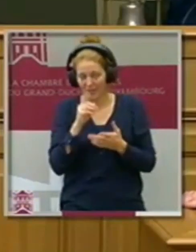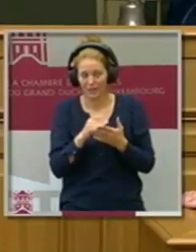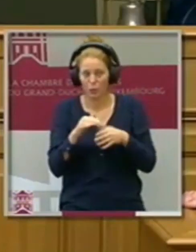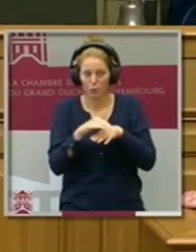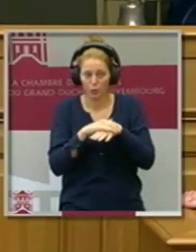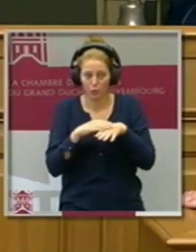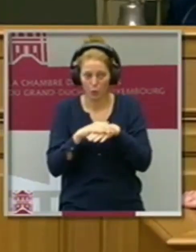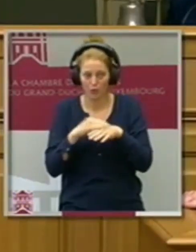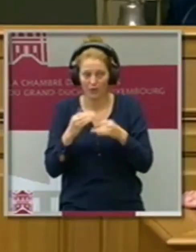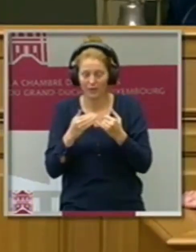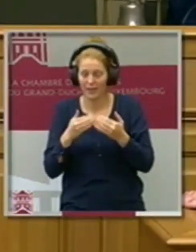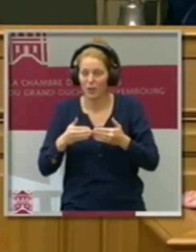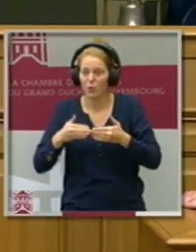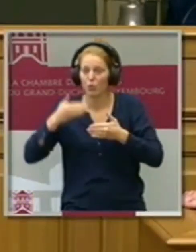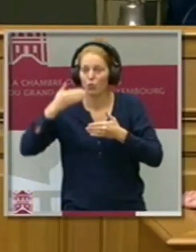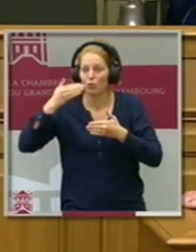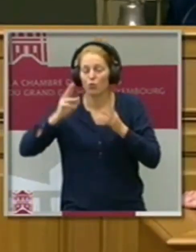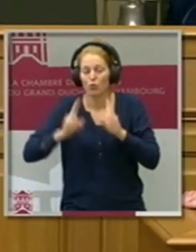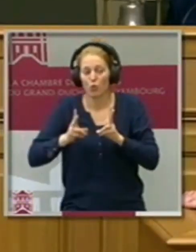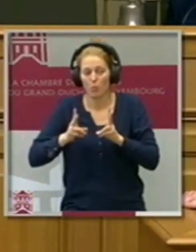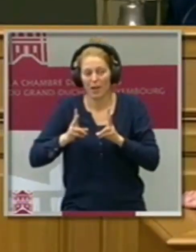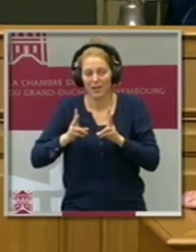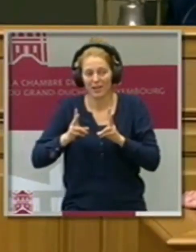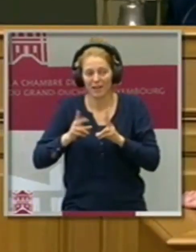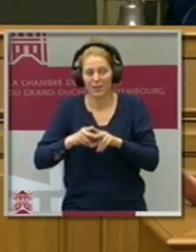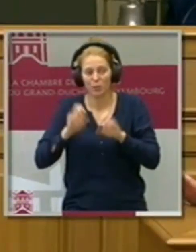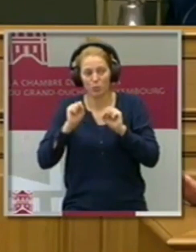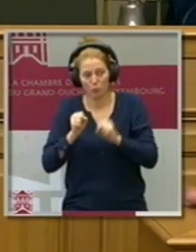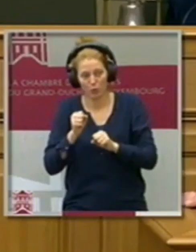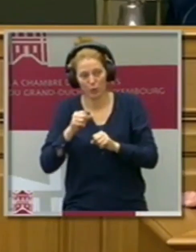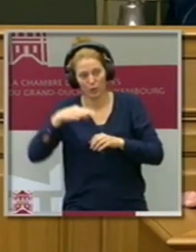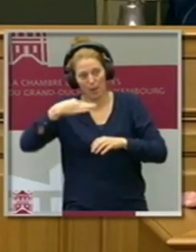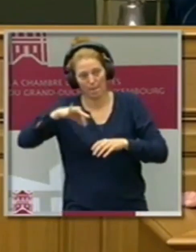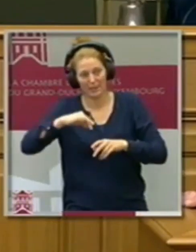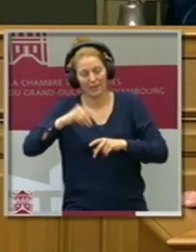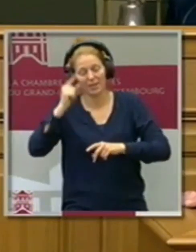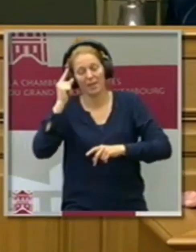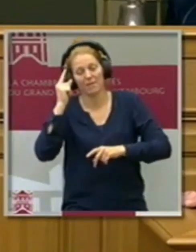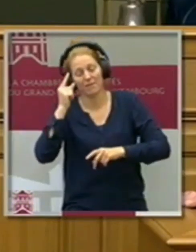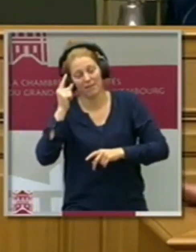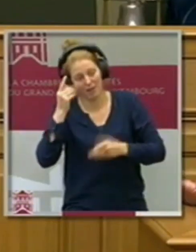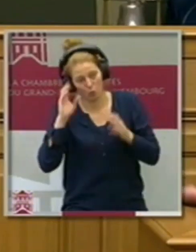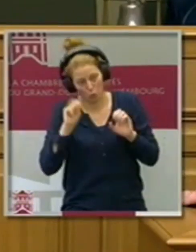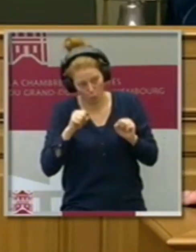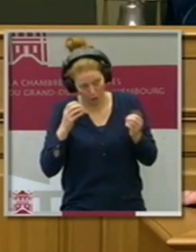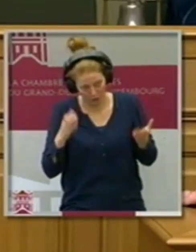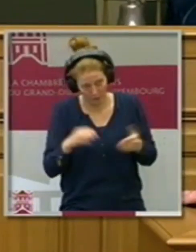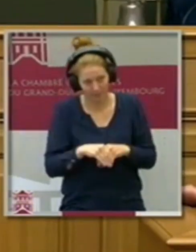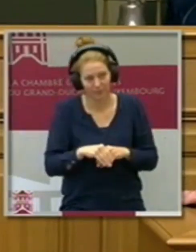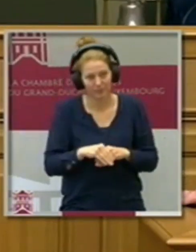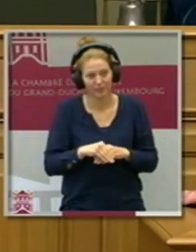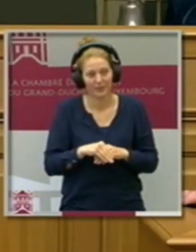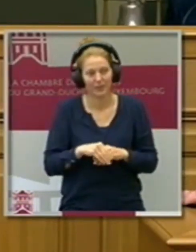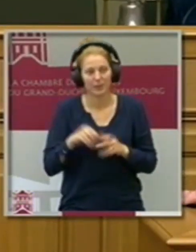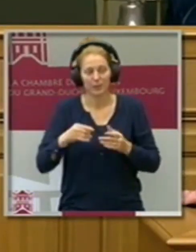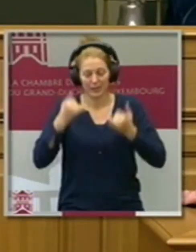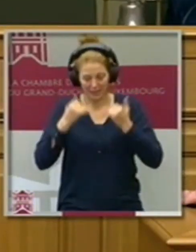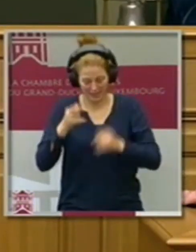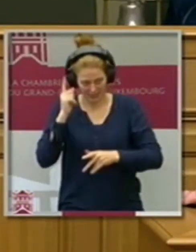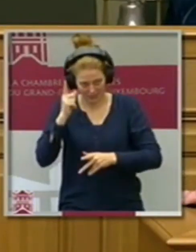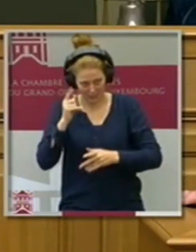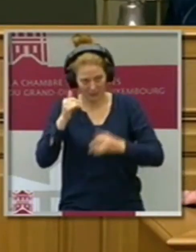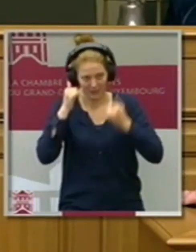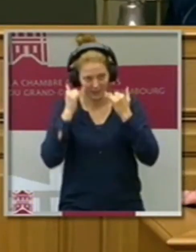das normal üblich geht, dass den dann ein Avertissement vom Präsidenten kann kriegen. Und den Avertissement, den als